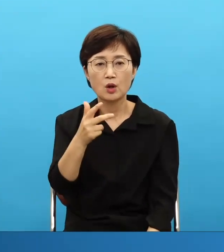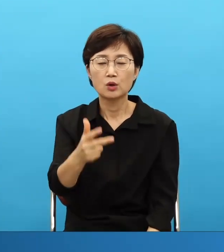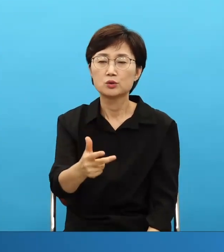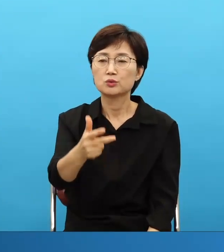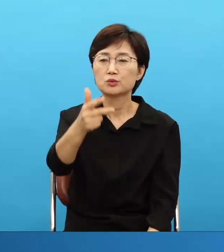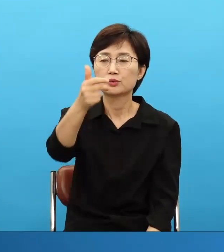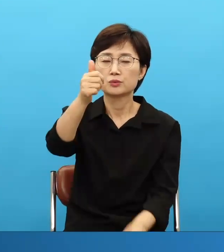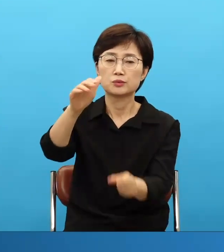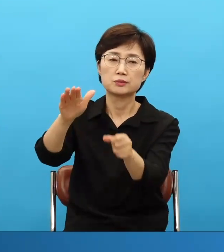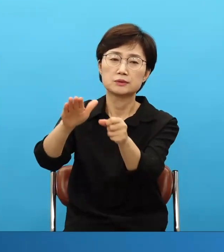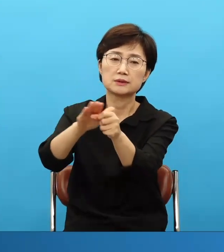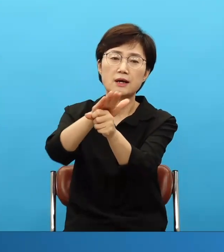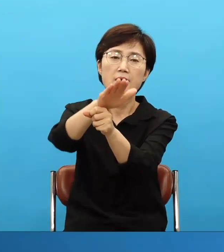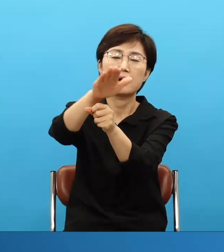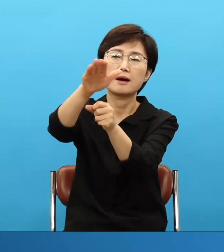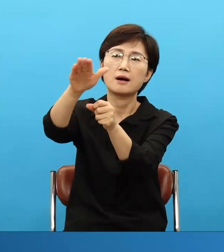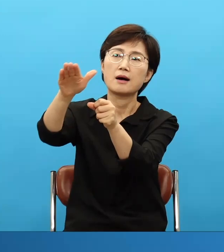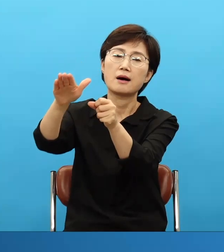우들리